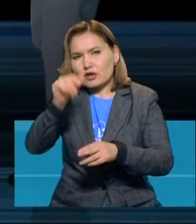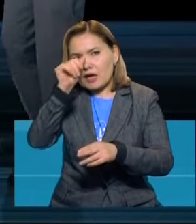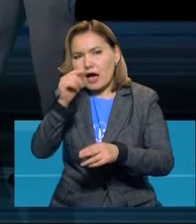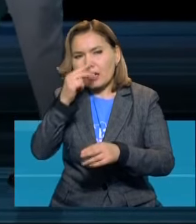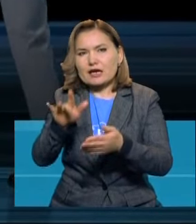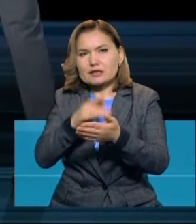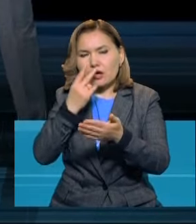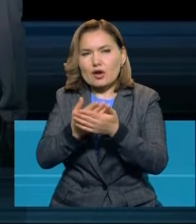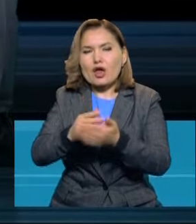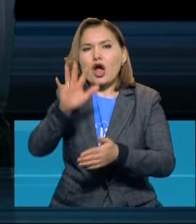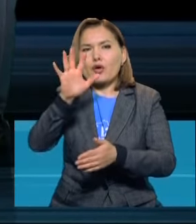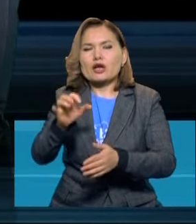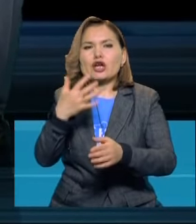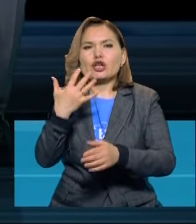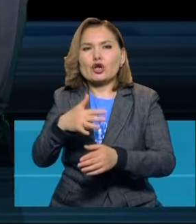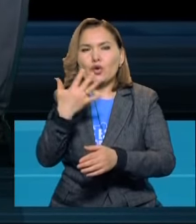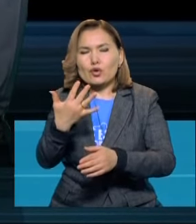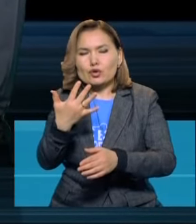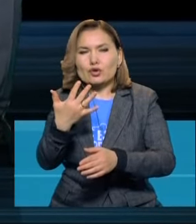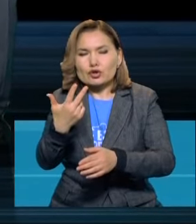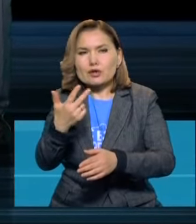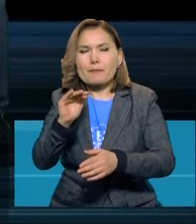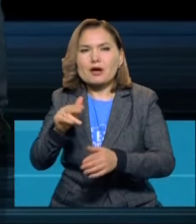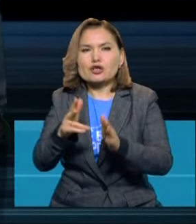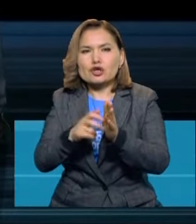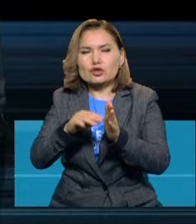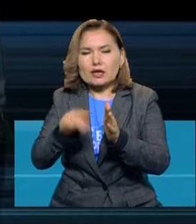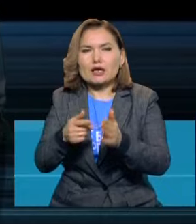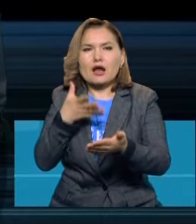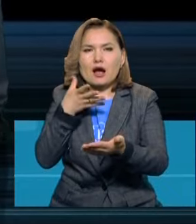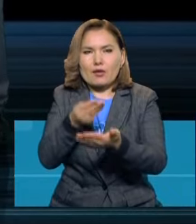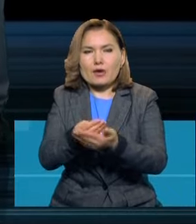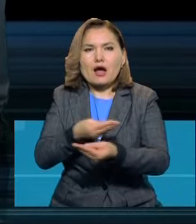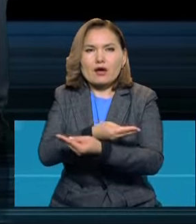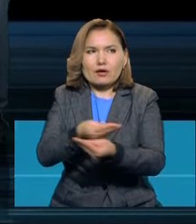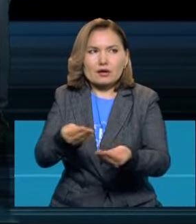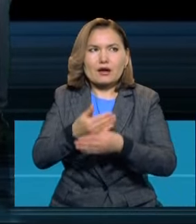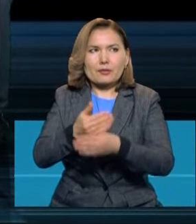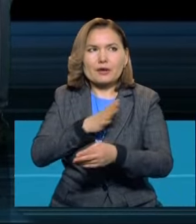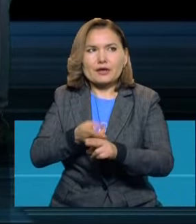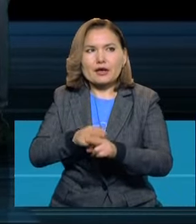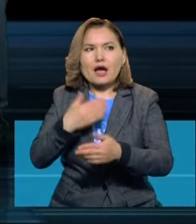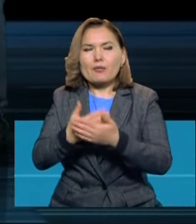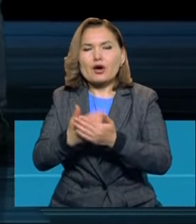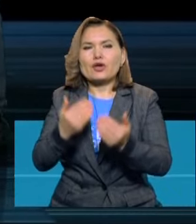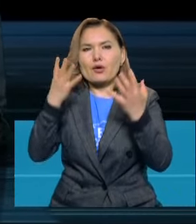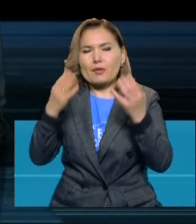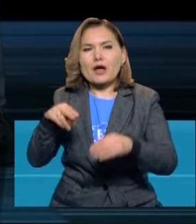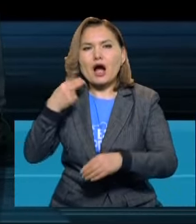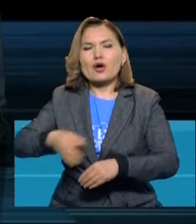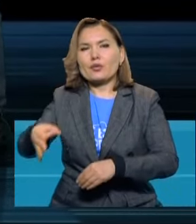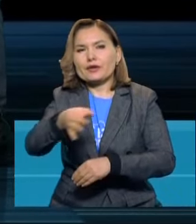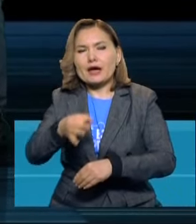көлемінде, яғни 553 800 теңге көлемінде өтемақы үлестіріліп жатыр. Мәселен, бүгінгі дейін Ақтөбе